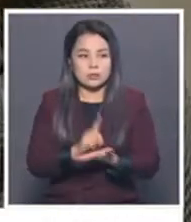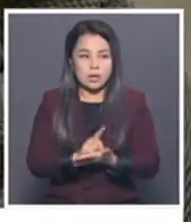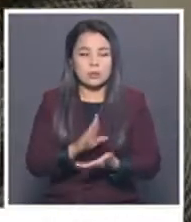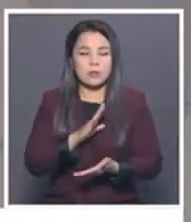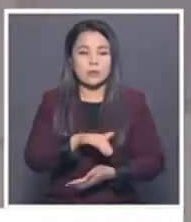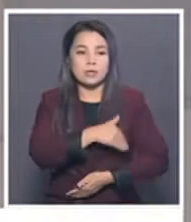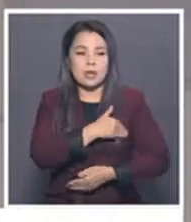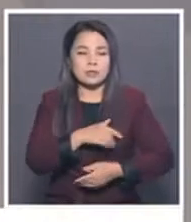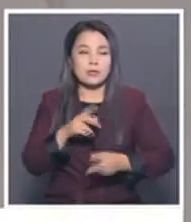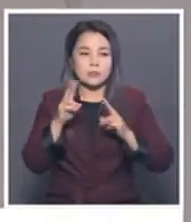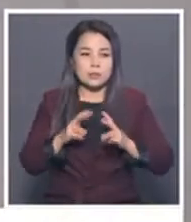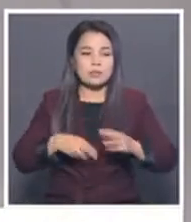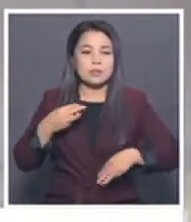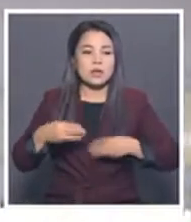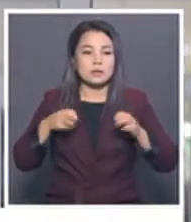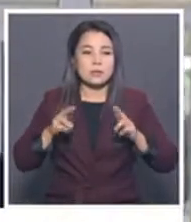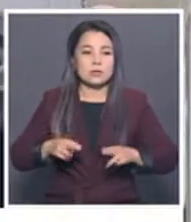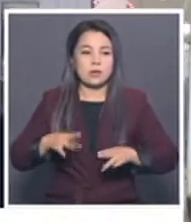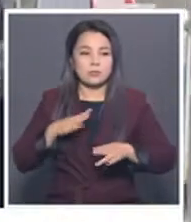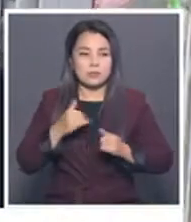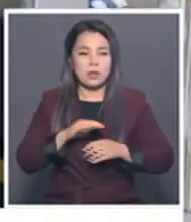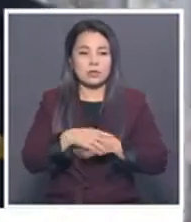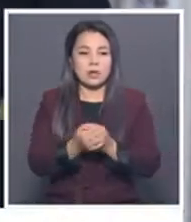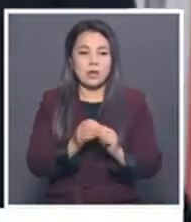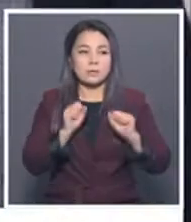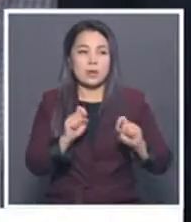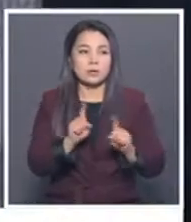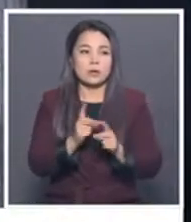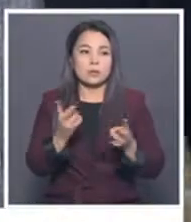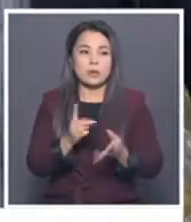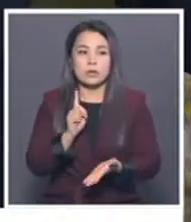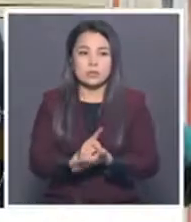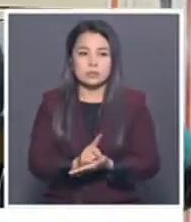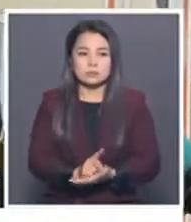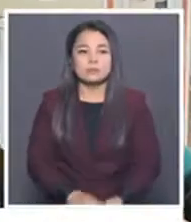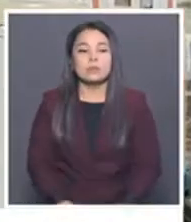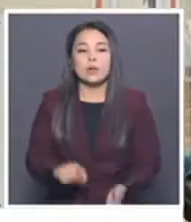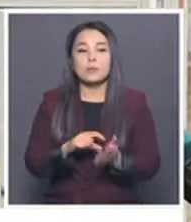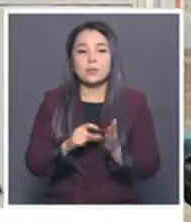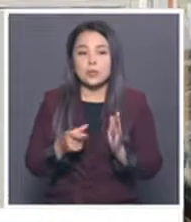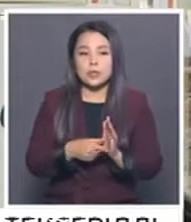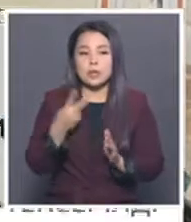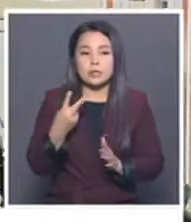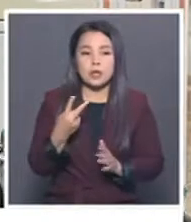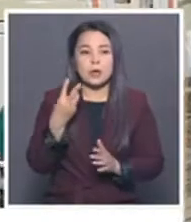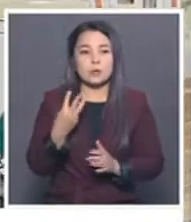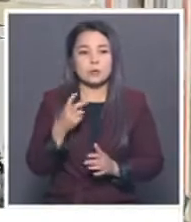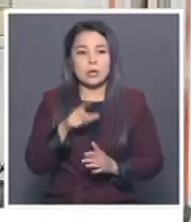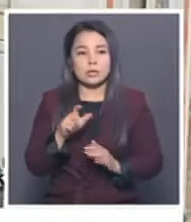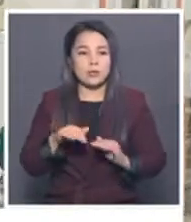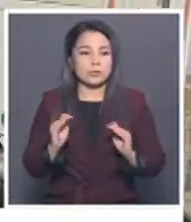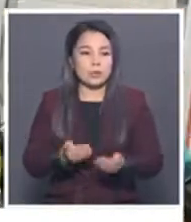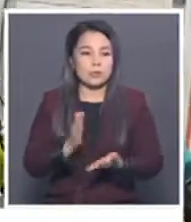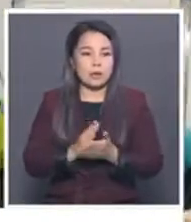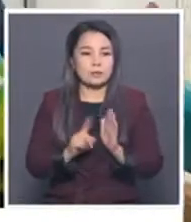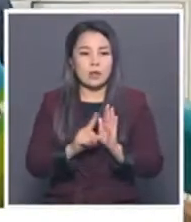қызу өлшейтін құрал, дезинфекциялық төсеніш, антисептиктер болуы тиіс. Бутик более двух человек, трех человек не заходит. Бір бутикке